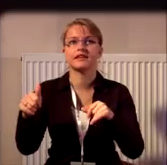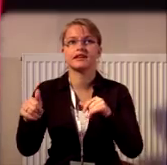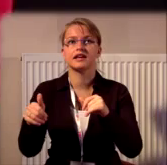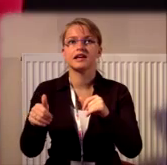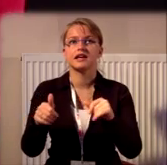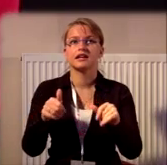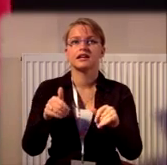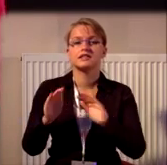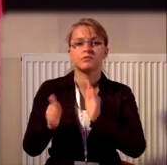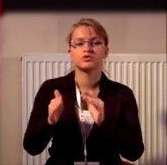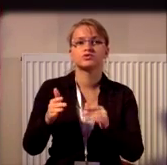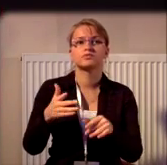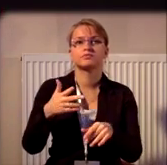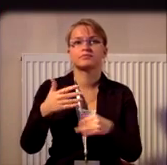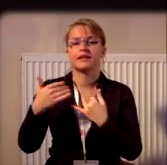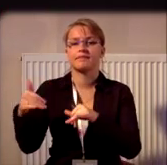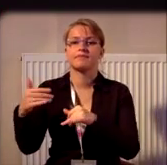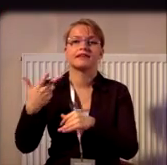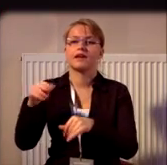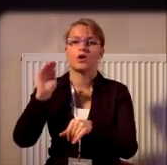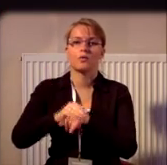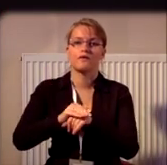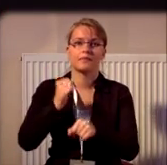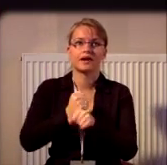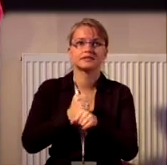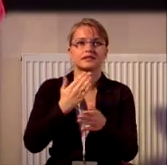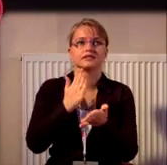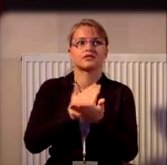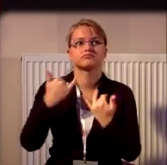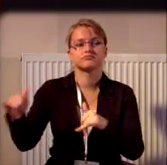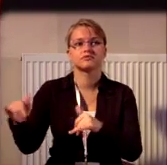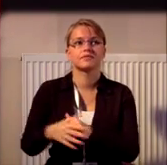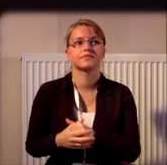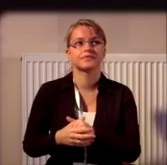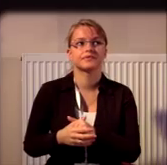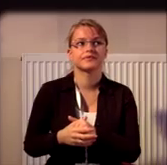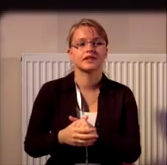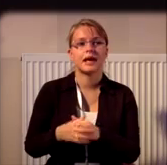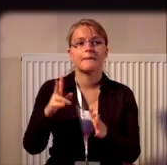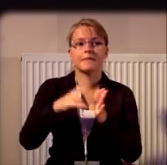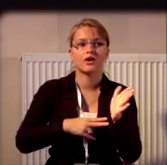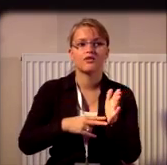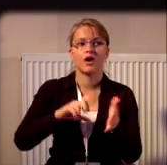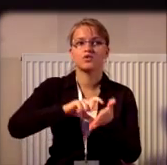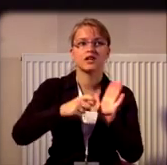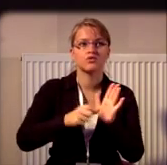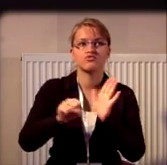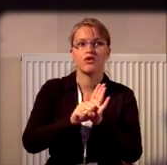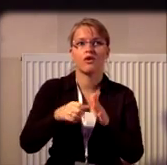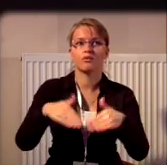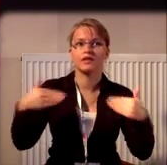umowę o pracę. A jeżeli tak, to już potrzebne są pewne wskaźniki, które nam na to pozwalają, albo też nie. Brakowało nam sali do